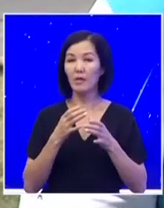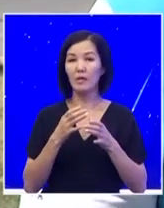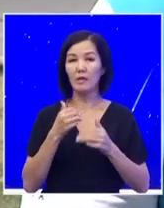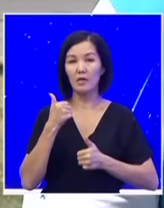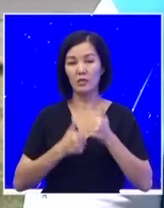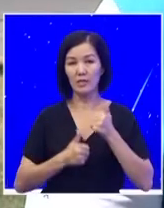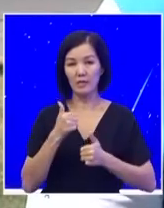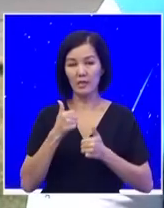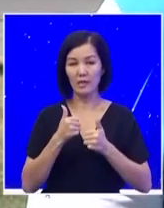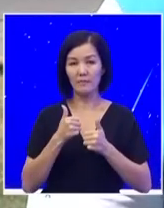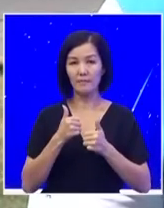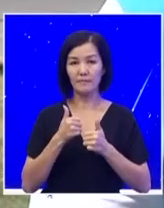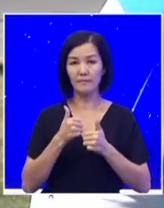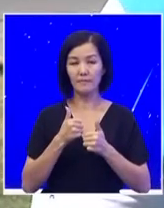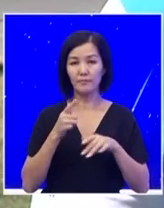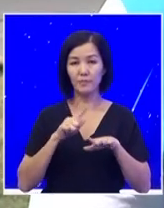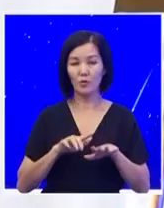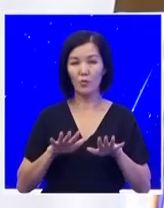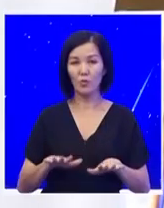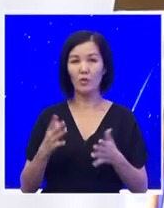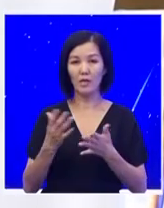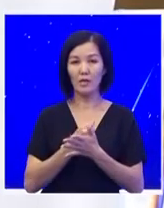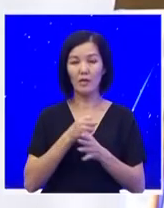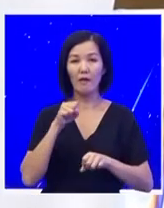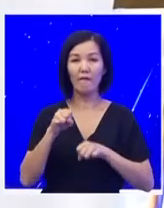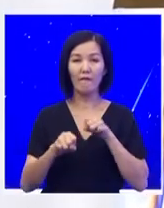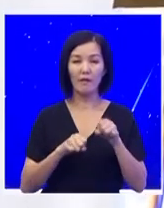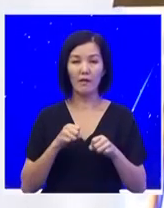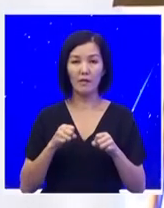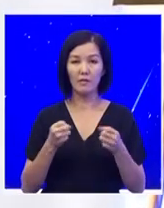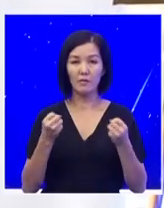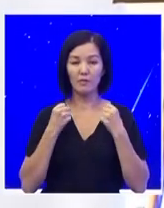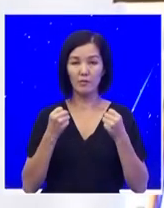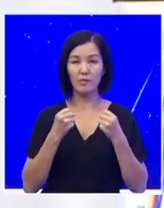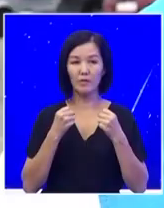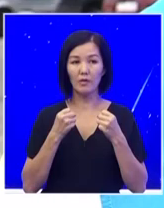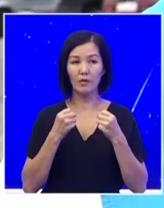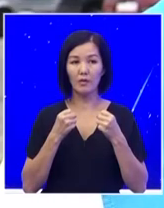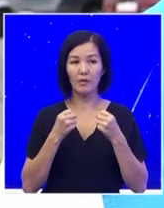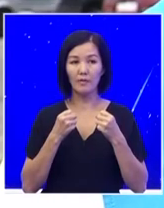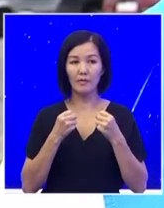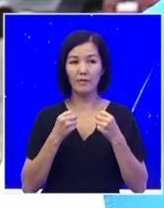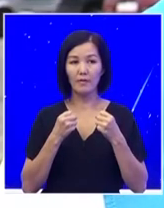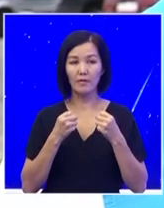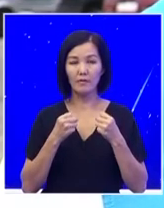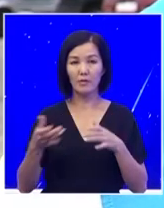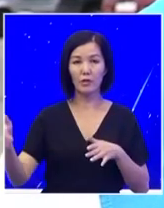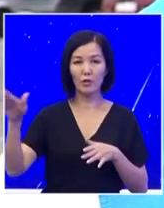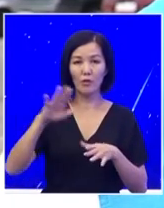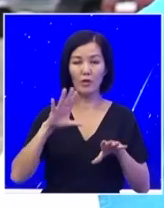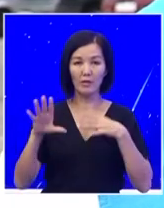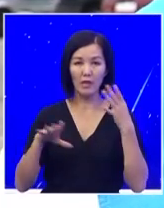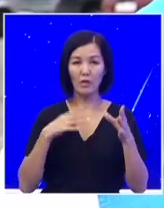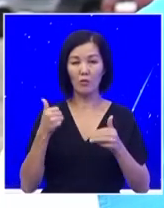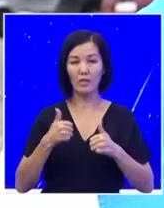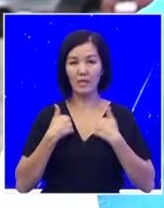халықаралық жарыстарда орын алған бала. Велосипедистер жаңағы дайындықты тауда дайындалуға